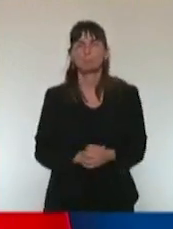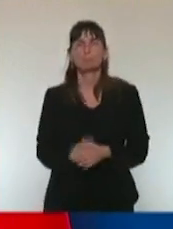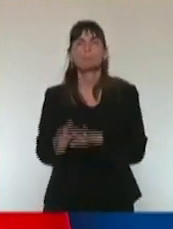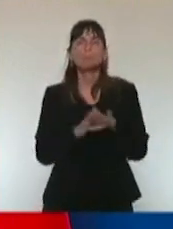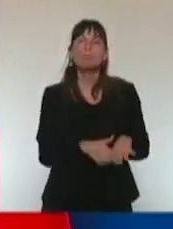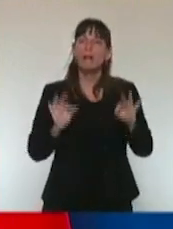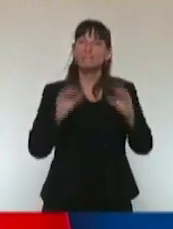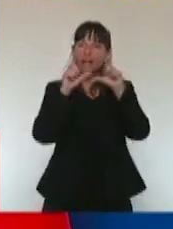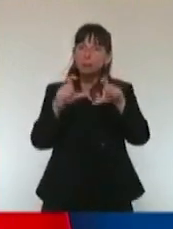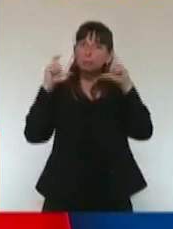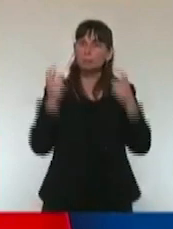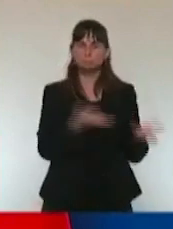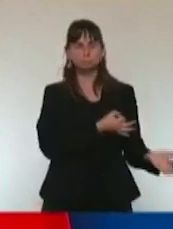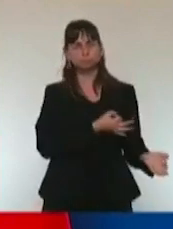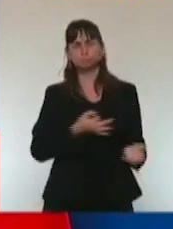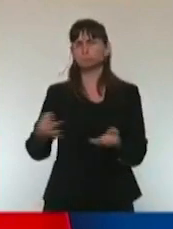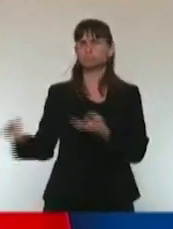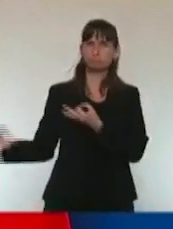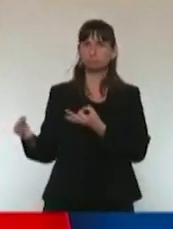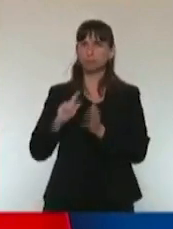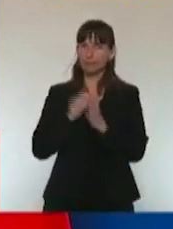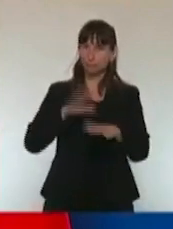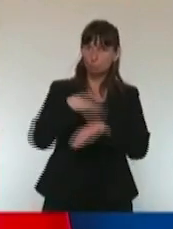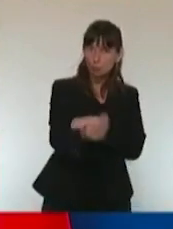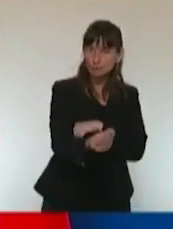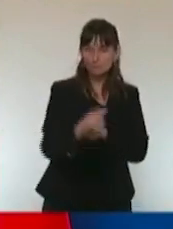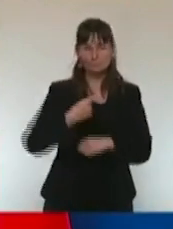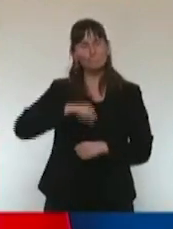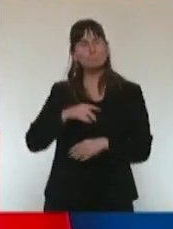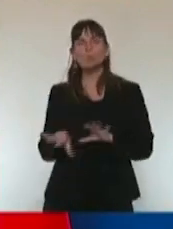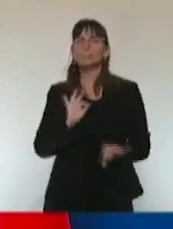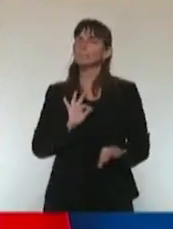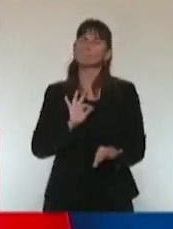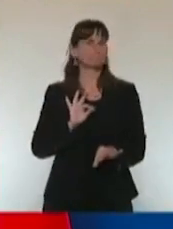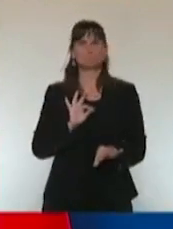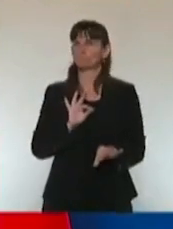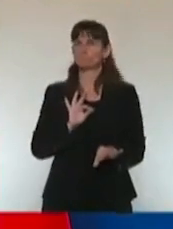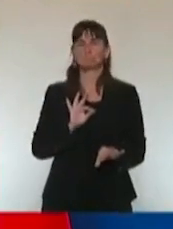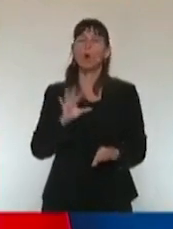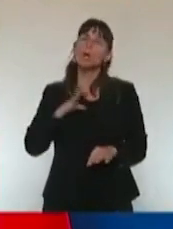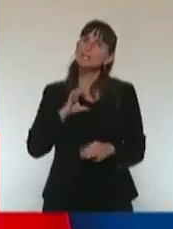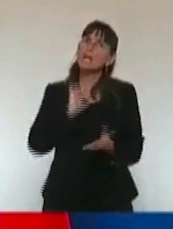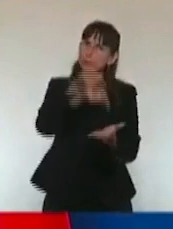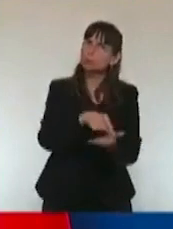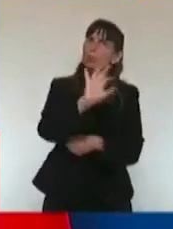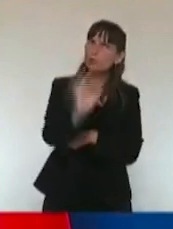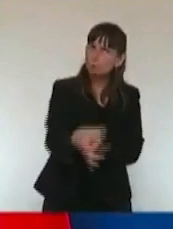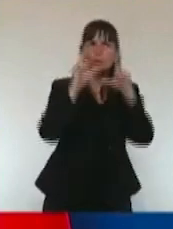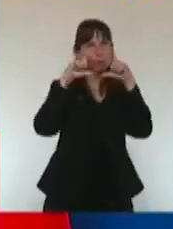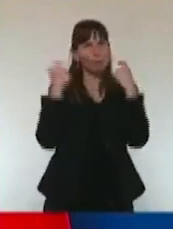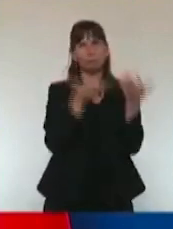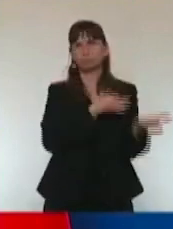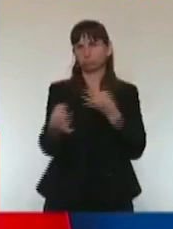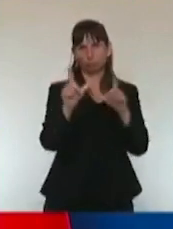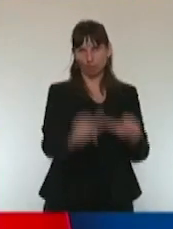en permanence dans l'espace public ça n'est pas le choix que nous avons fait nous avons considéré qu'il y avait des endroits où il était nécessaire de porter le masque